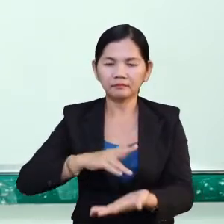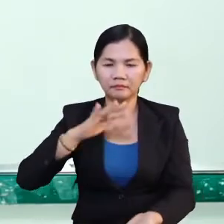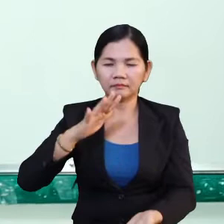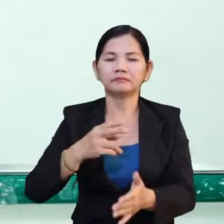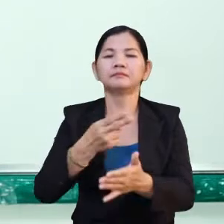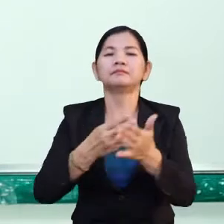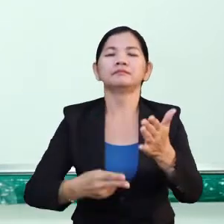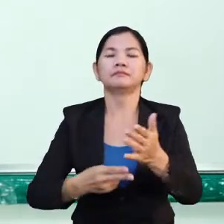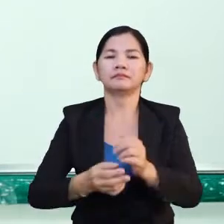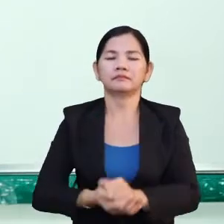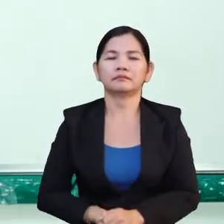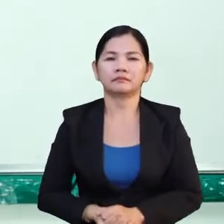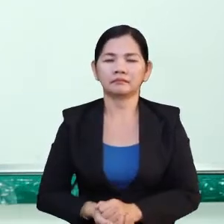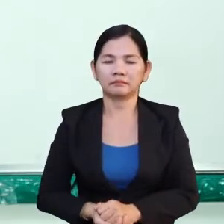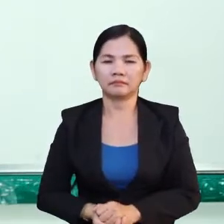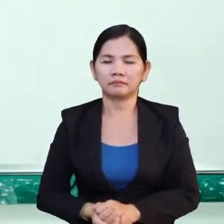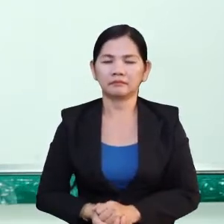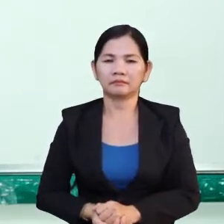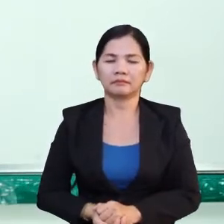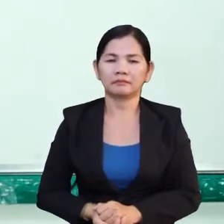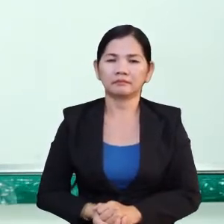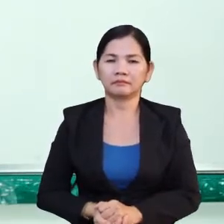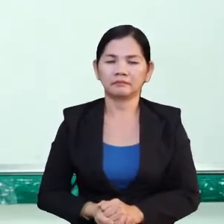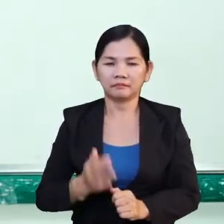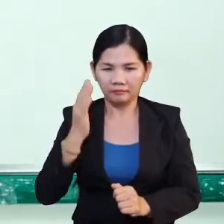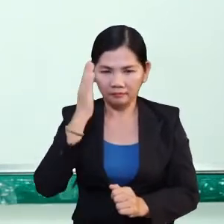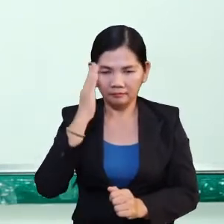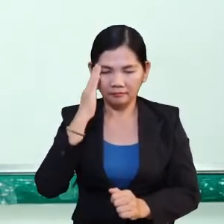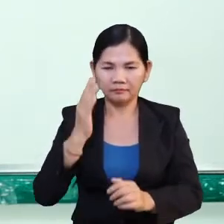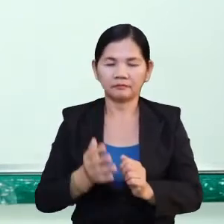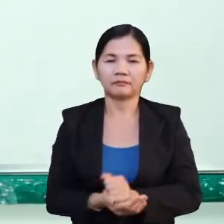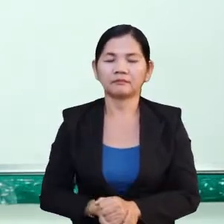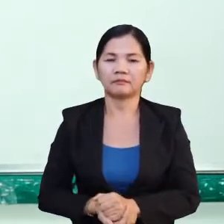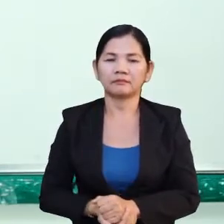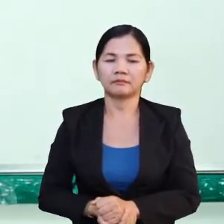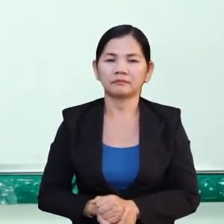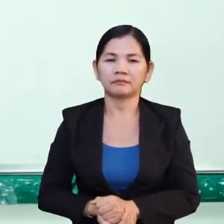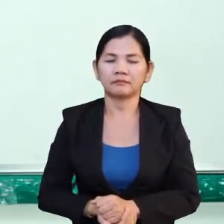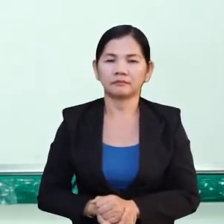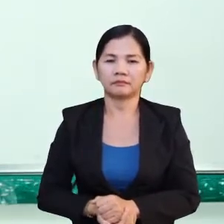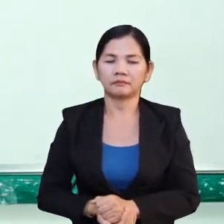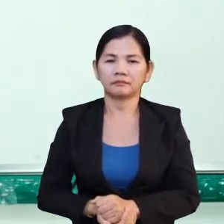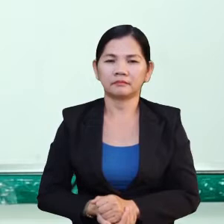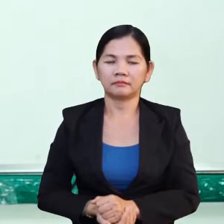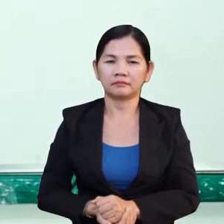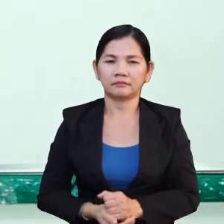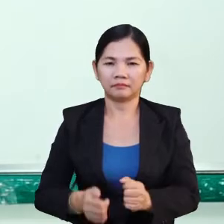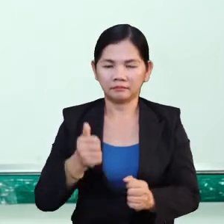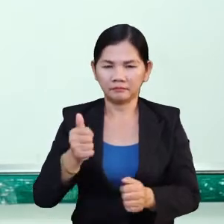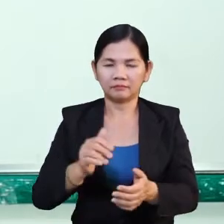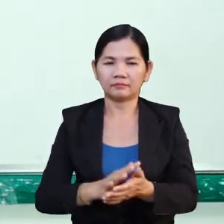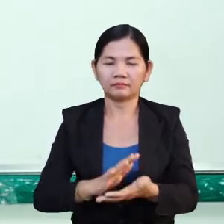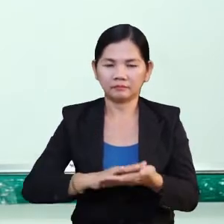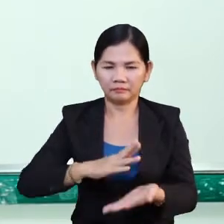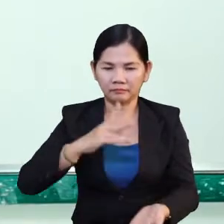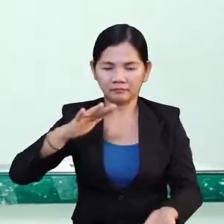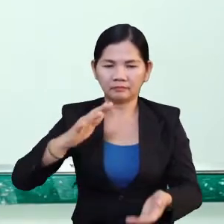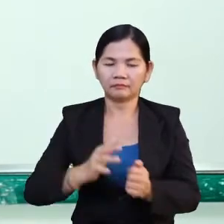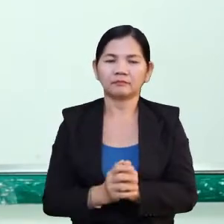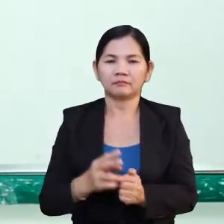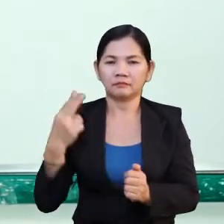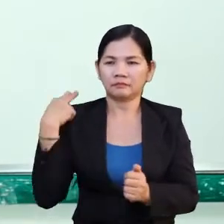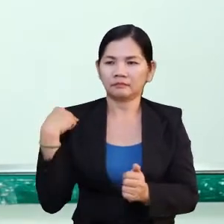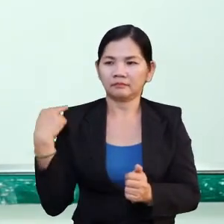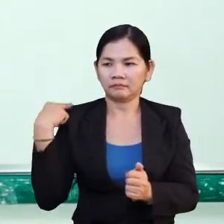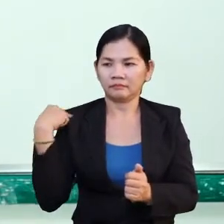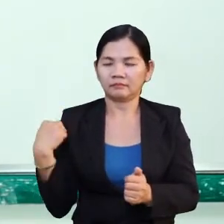ពណ៌អ្វីកូនមើលកូនណាឆ្លើយបានចាអញ្ចឹងកូនឆ្លើយថា